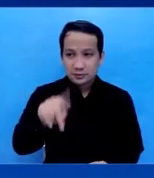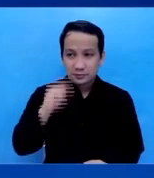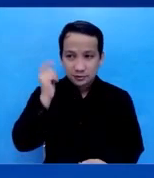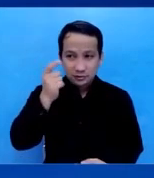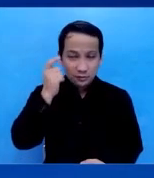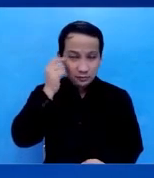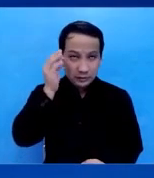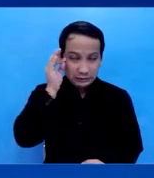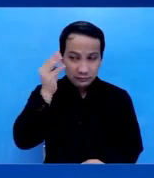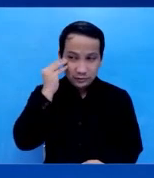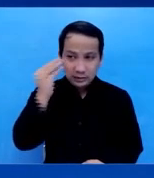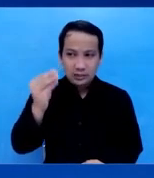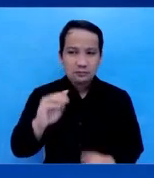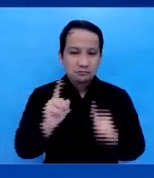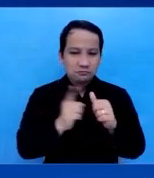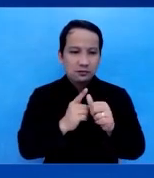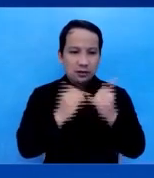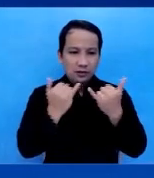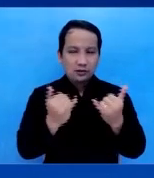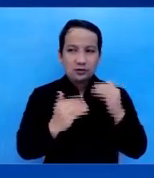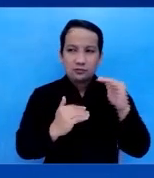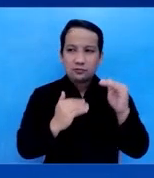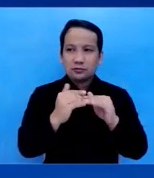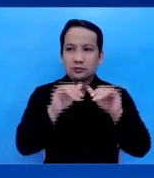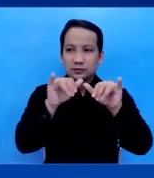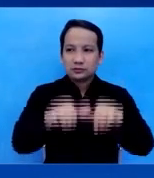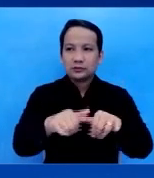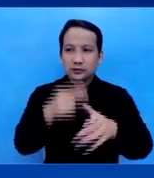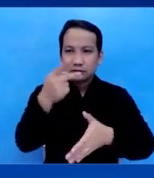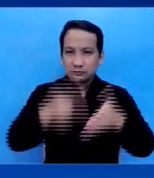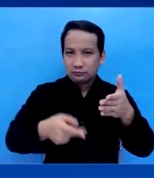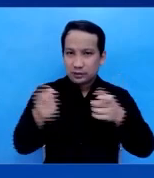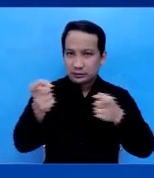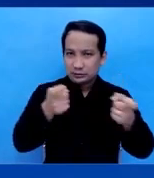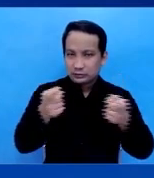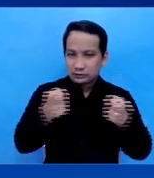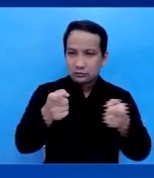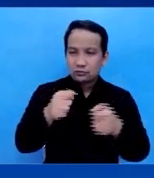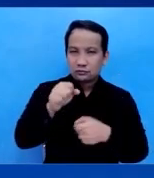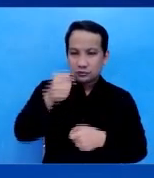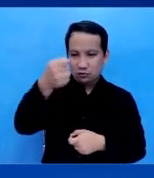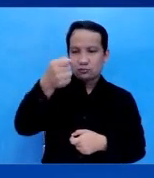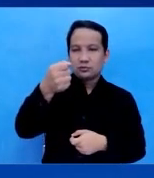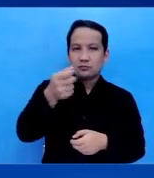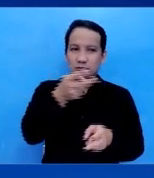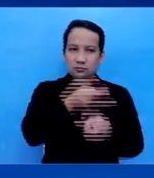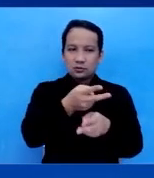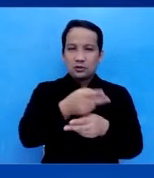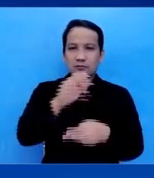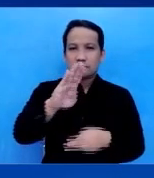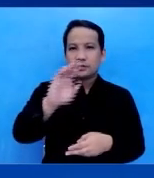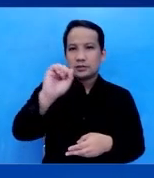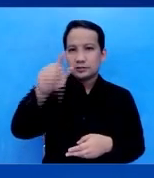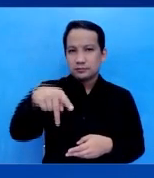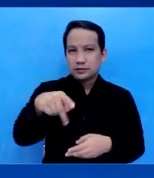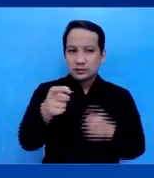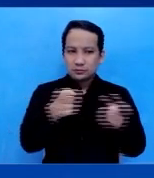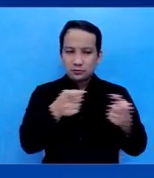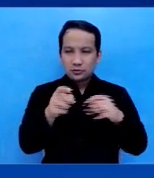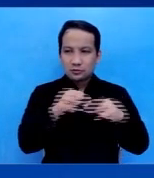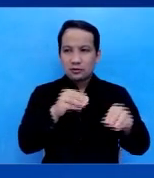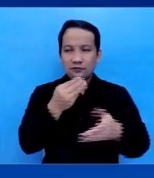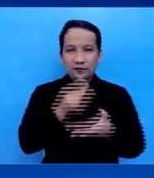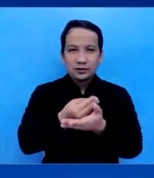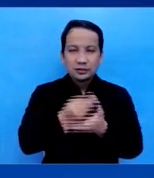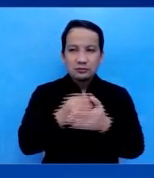Medalla, prioridad nila ngayon ang pagpapanatili ng price stability sa bansa. Nakabantay din aniya ang BSP sa mga paggalaw sa financial market,